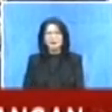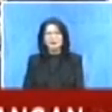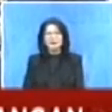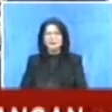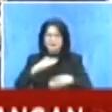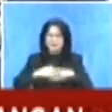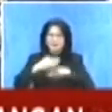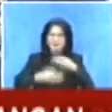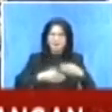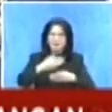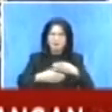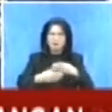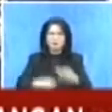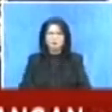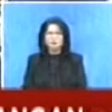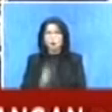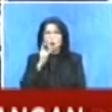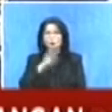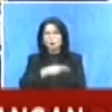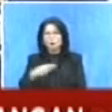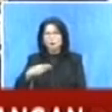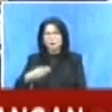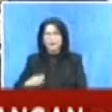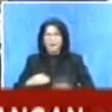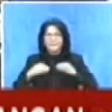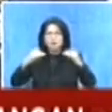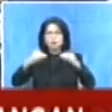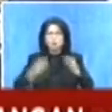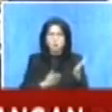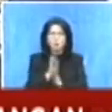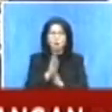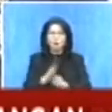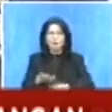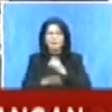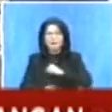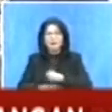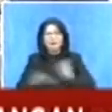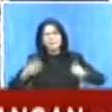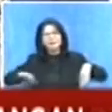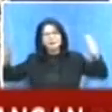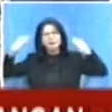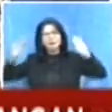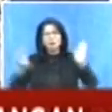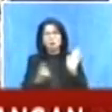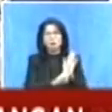demi mewujudkan Indonesia maju berdasarkan Pancasila dan Undang-Undang Dasar